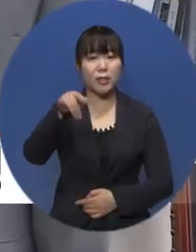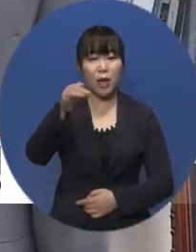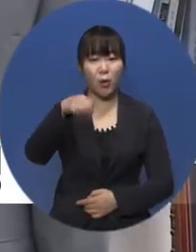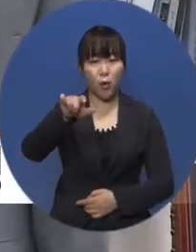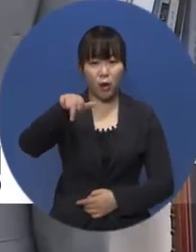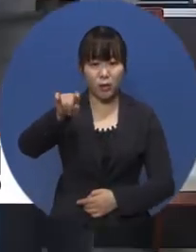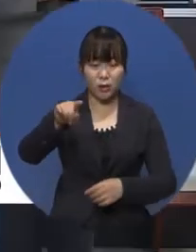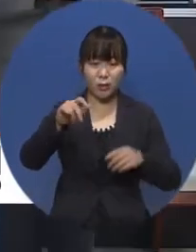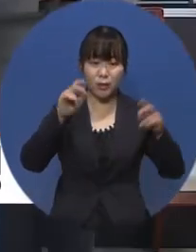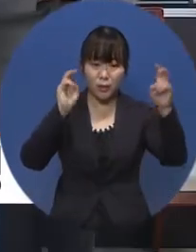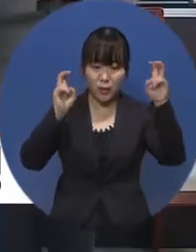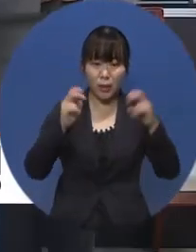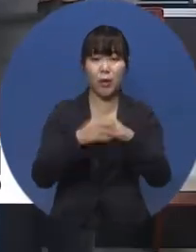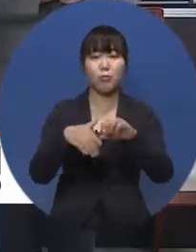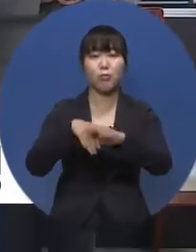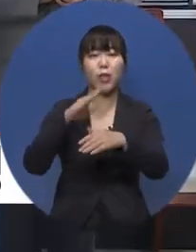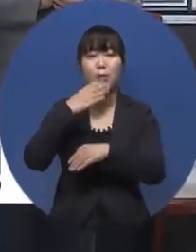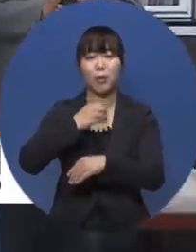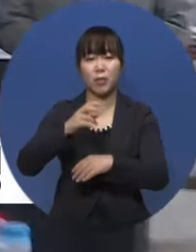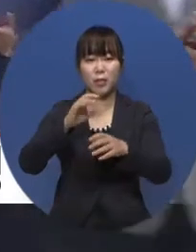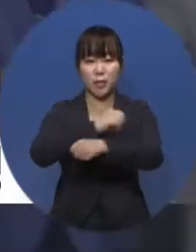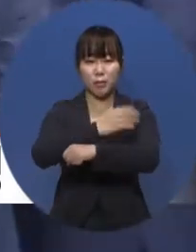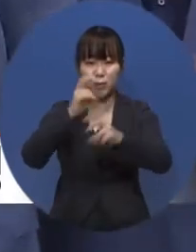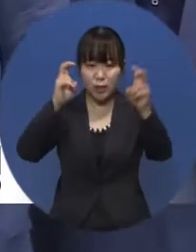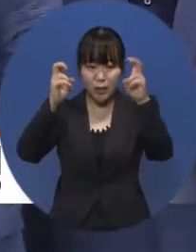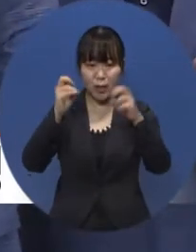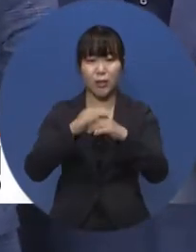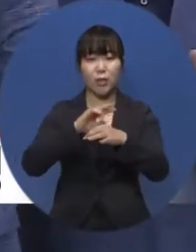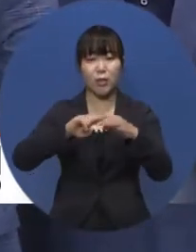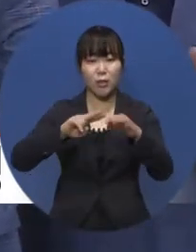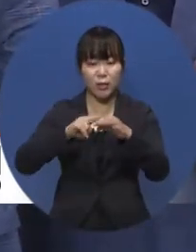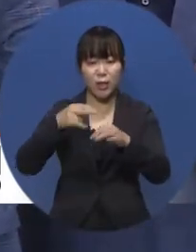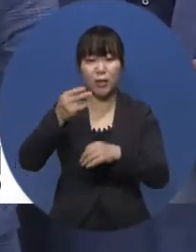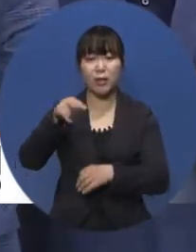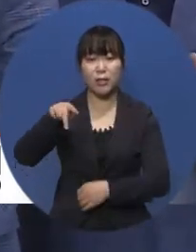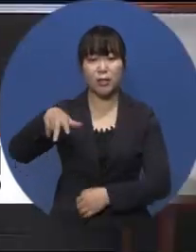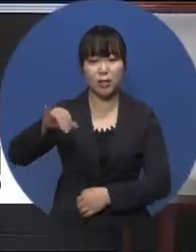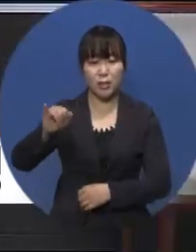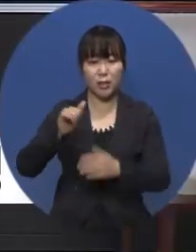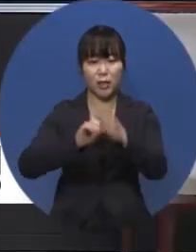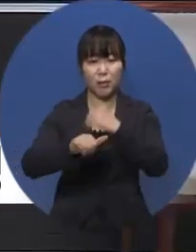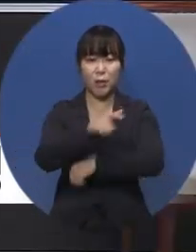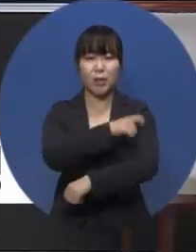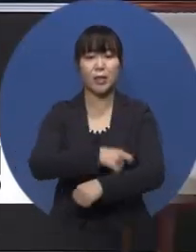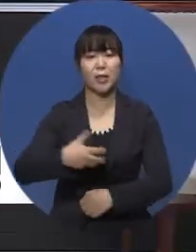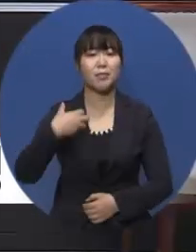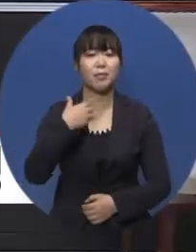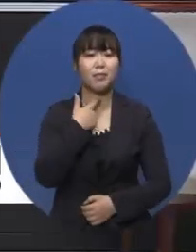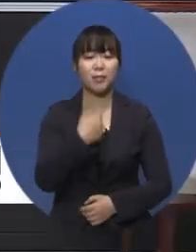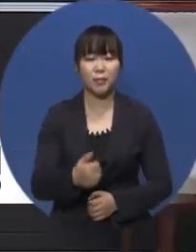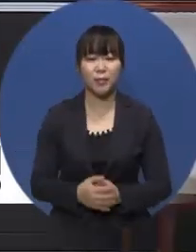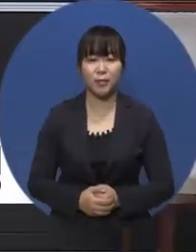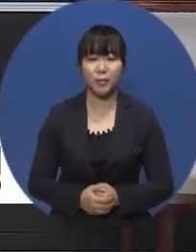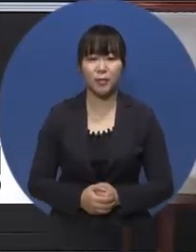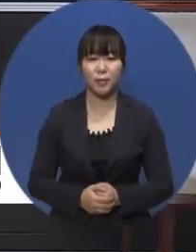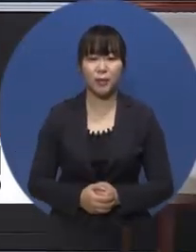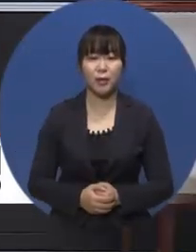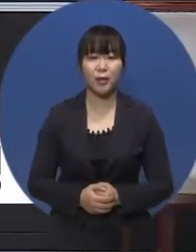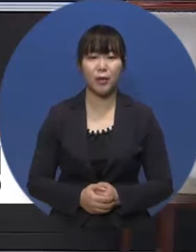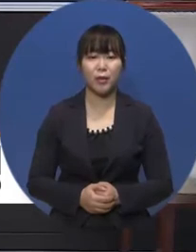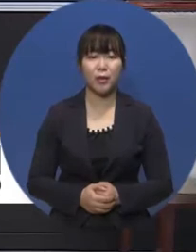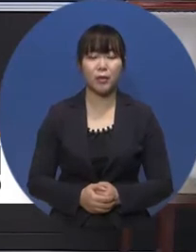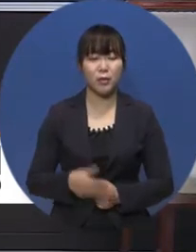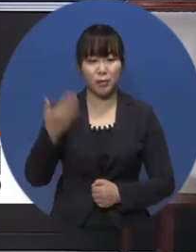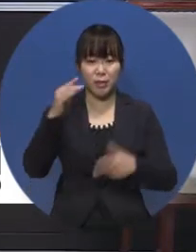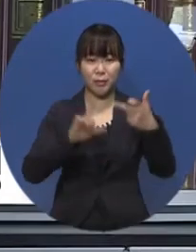사장과 문화복지신문 사장, 여의도 컨설팅 리서치 대표이사를 역임한 바 있습니다. 한편 앞서